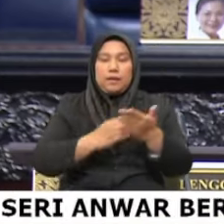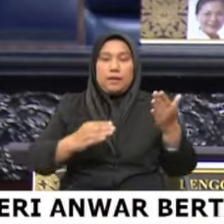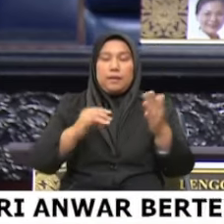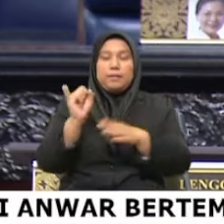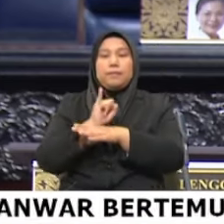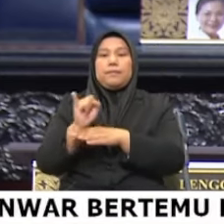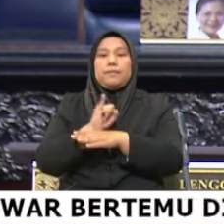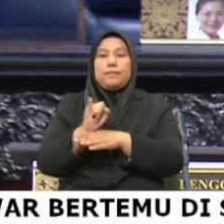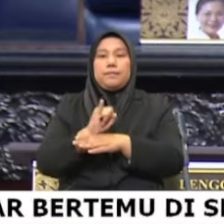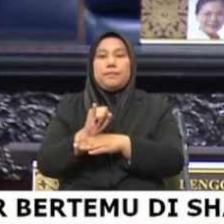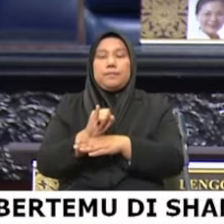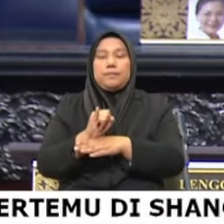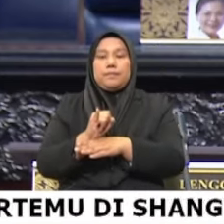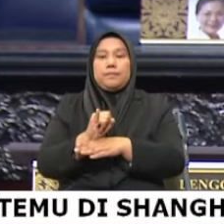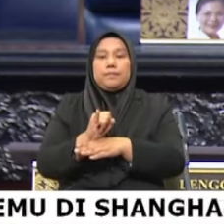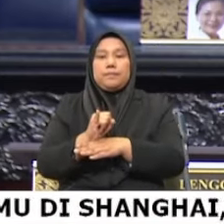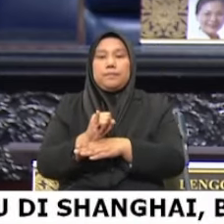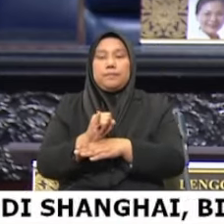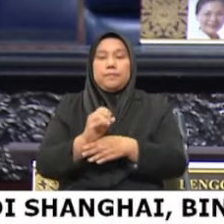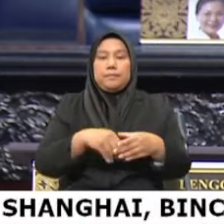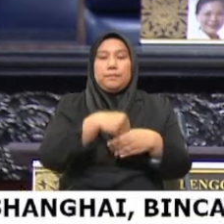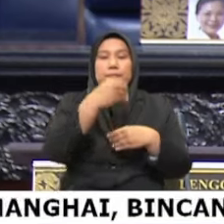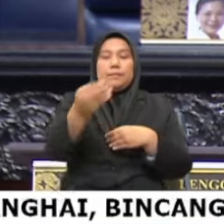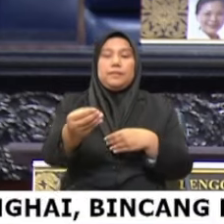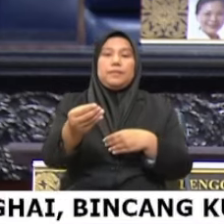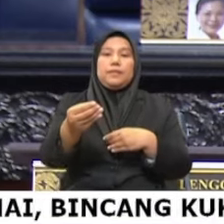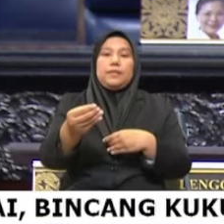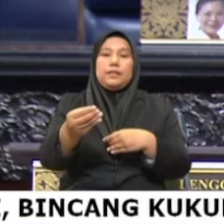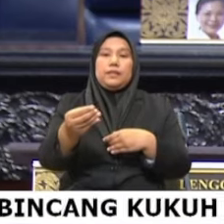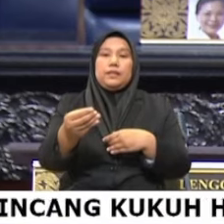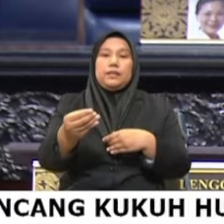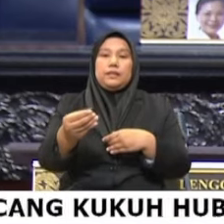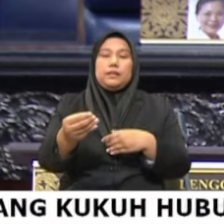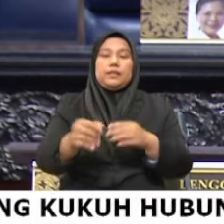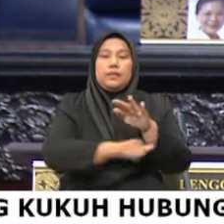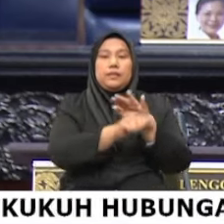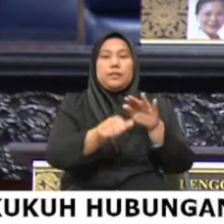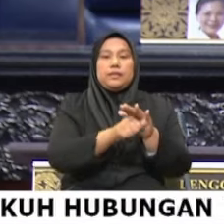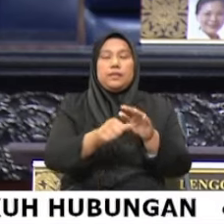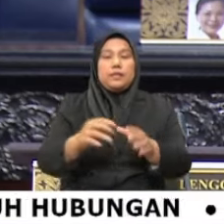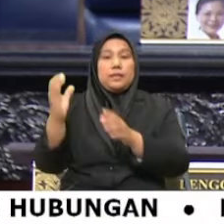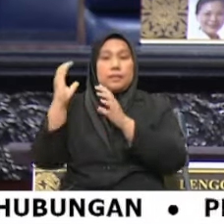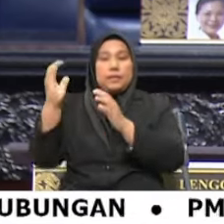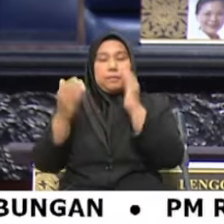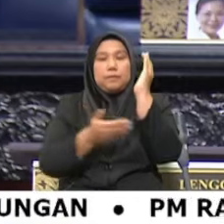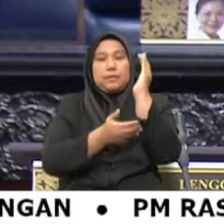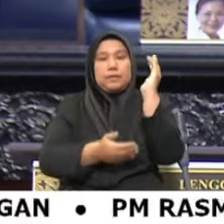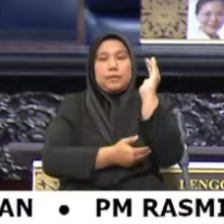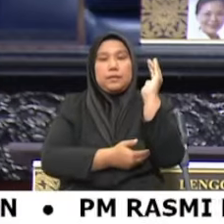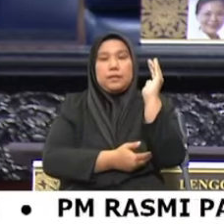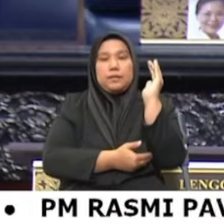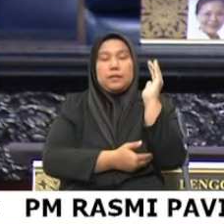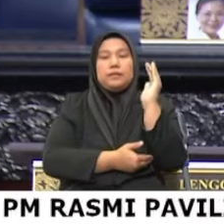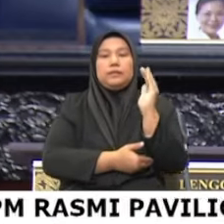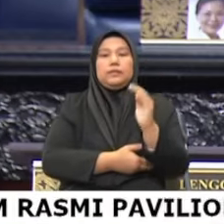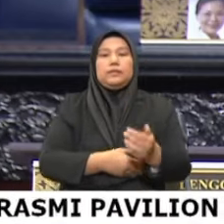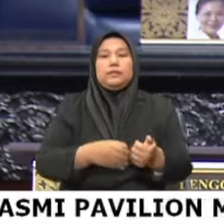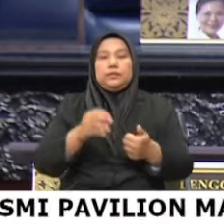industri hiliran bagi pengeluaran produk berasaskan kelapa sawit seperti oleochemicals,